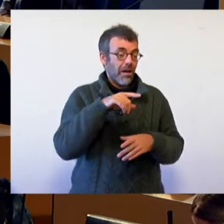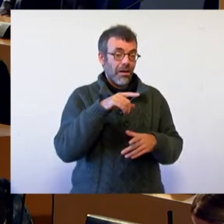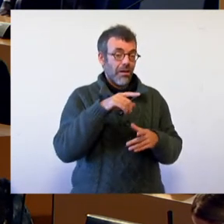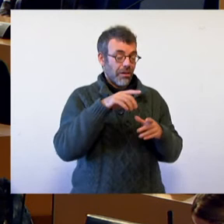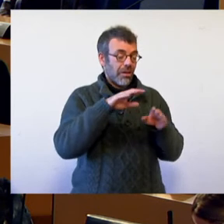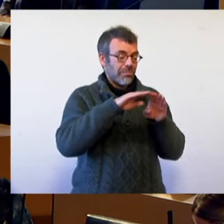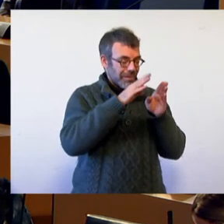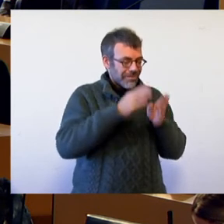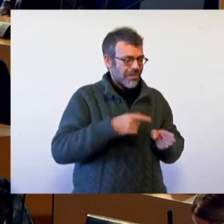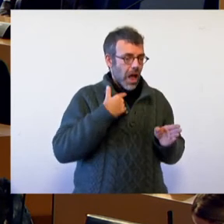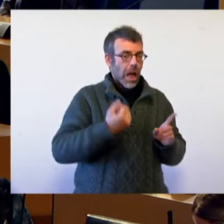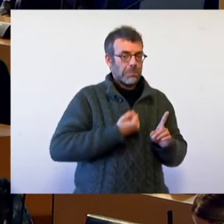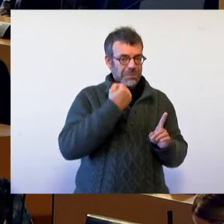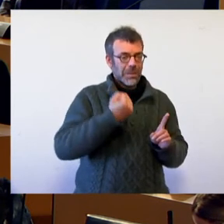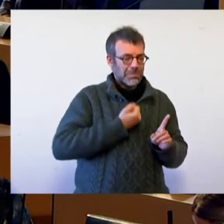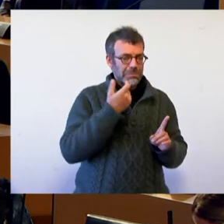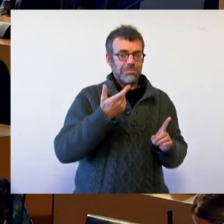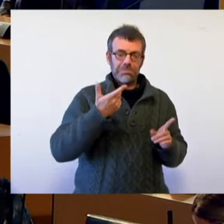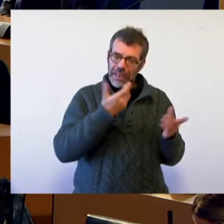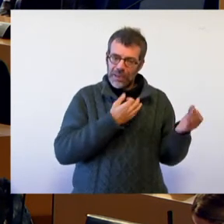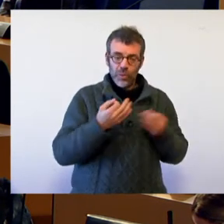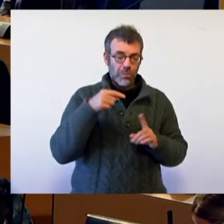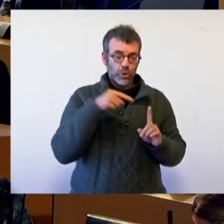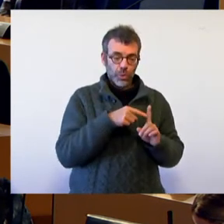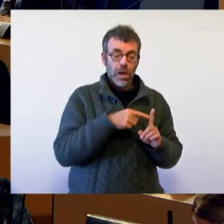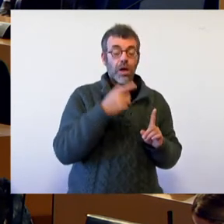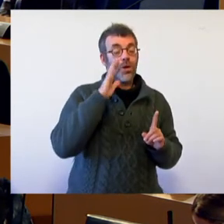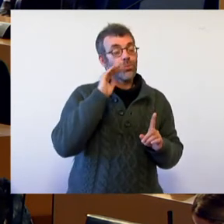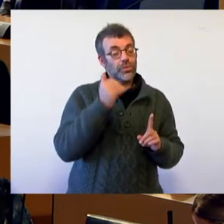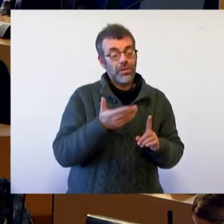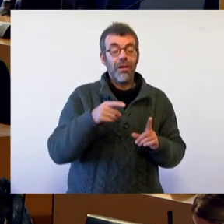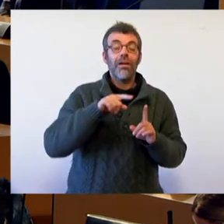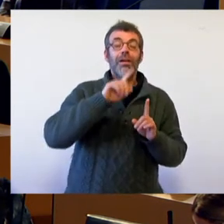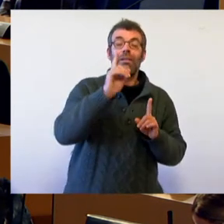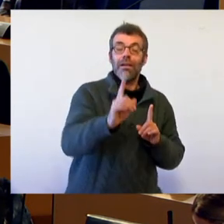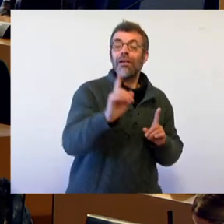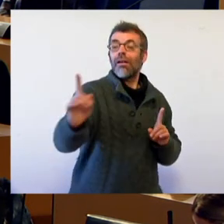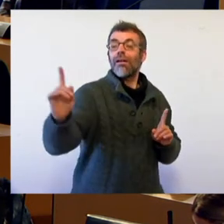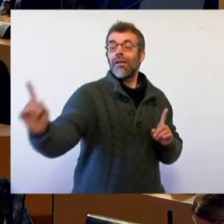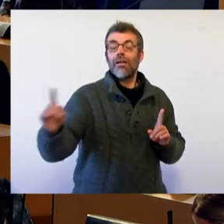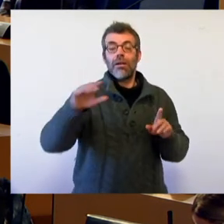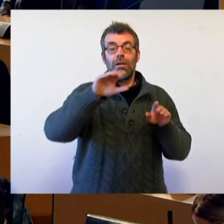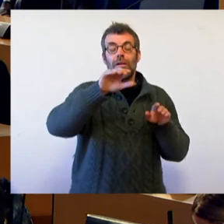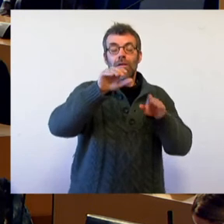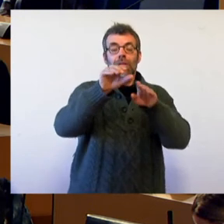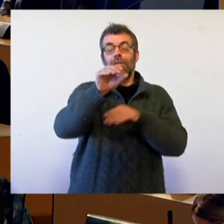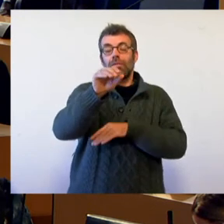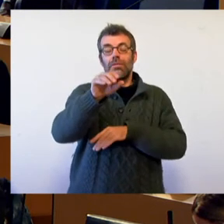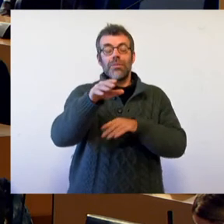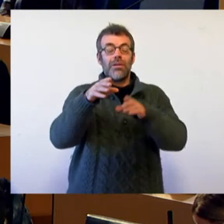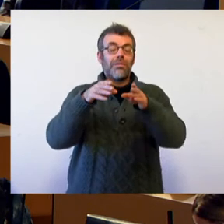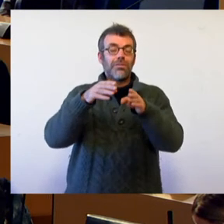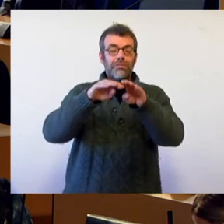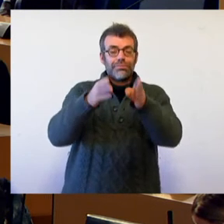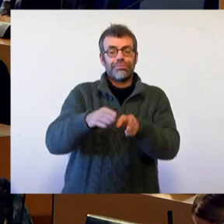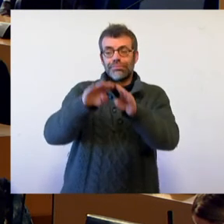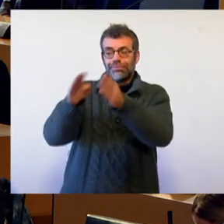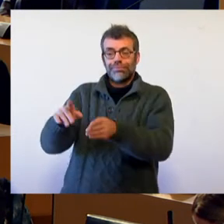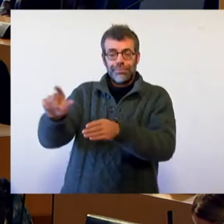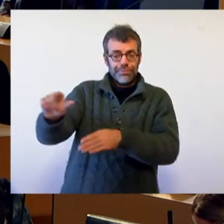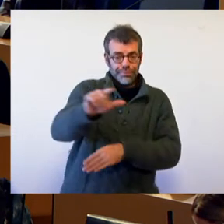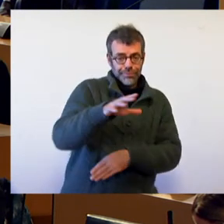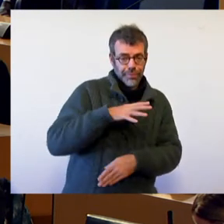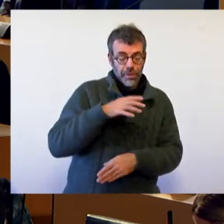récurrent. C'est un problème effectivement sur lequel le délégataire travaille, puisque là, en l'occurrence, nous sommes dans une délégation de services